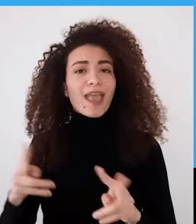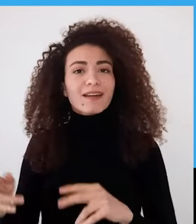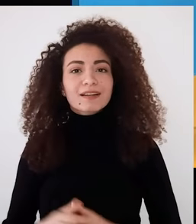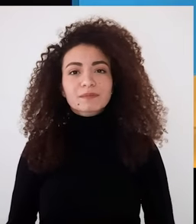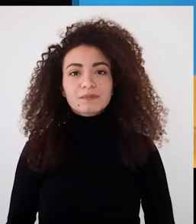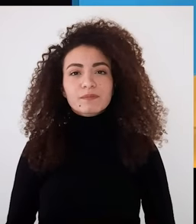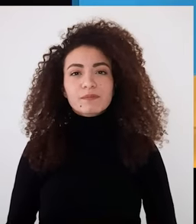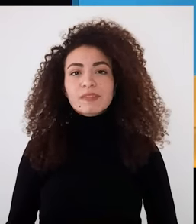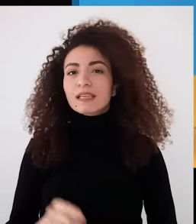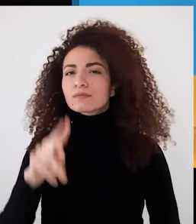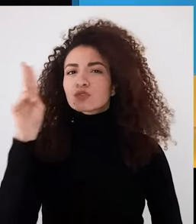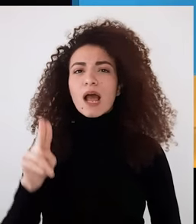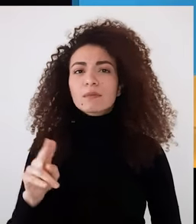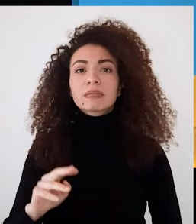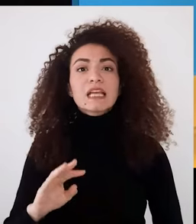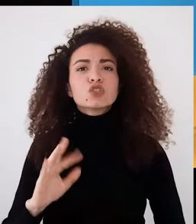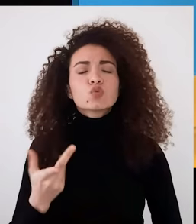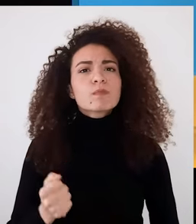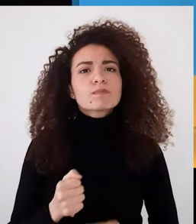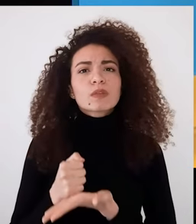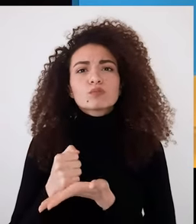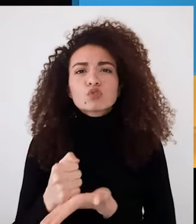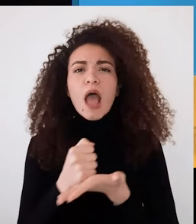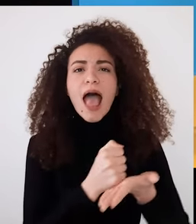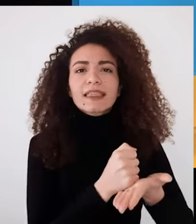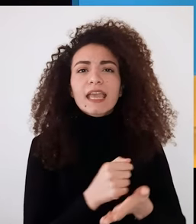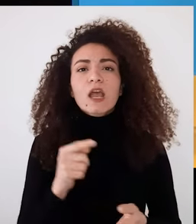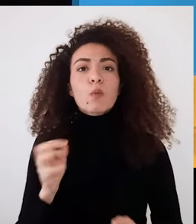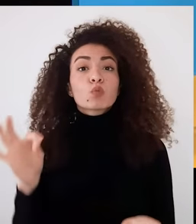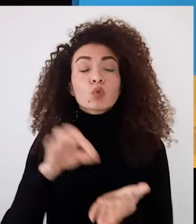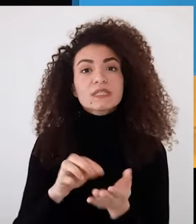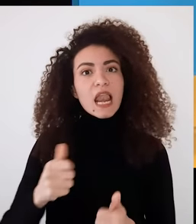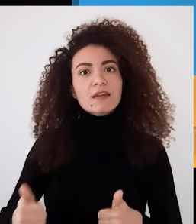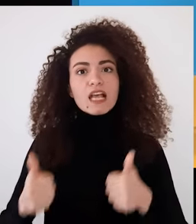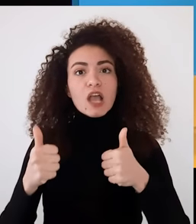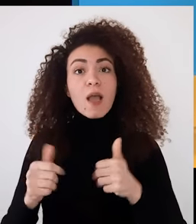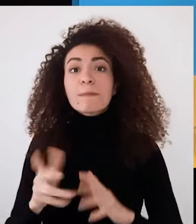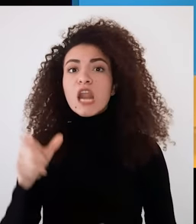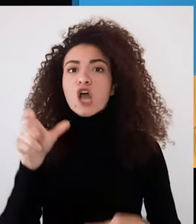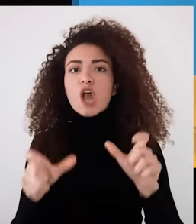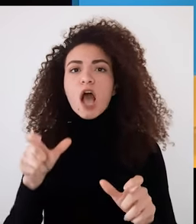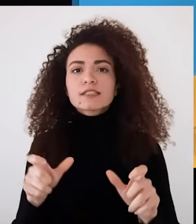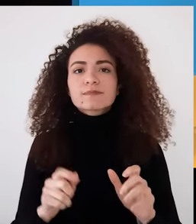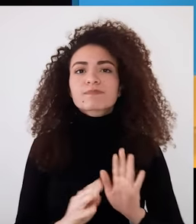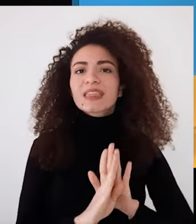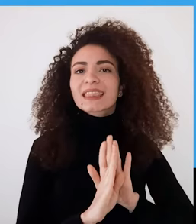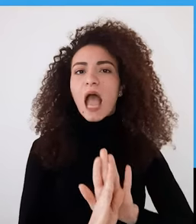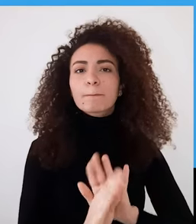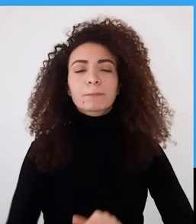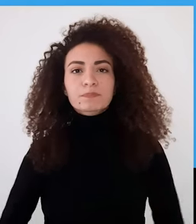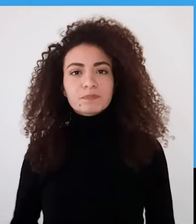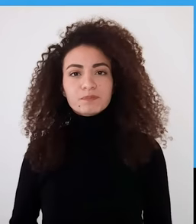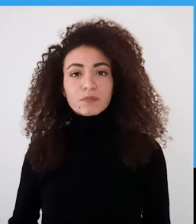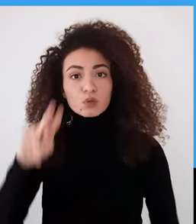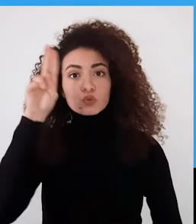الدراسة. برأيك شو هي العوامل المساعدة بتحقيق هالنجاح؟ ومين كانوا الأشخاص المساندين؟